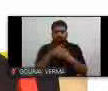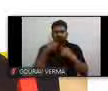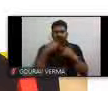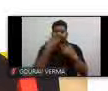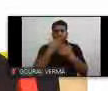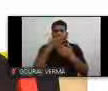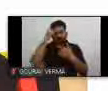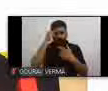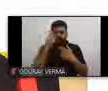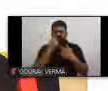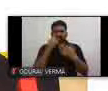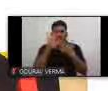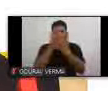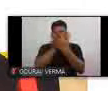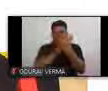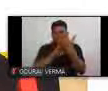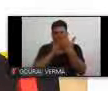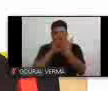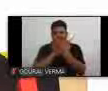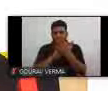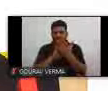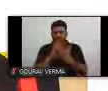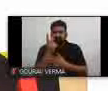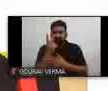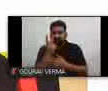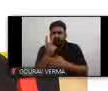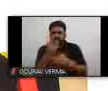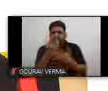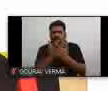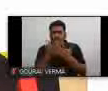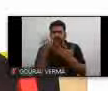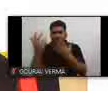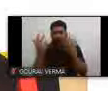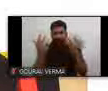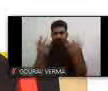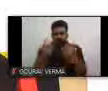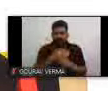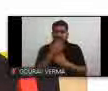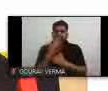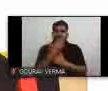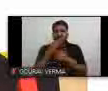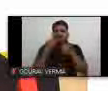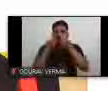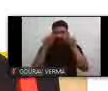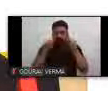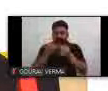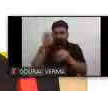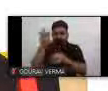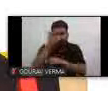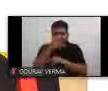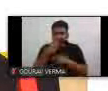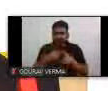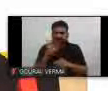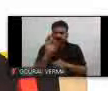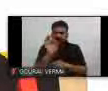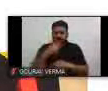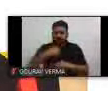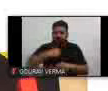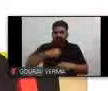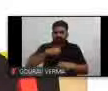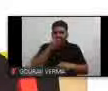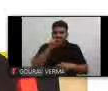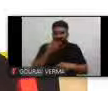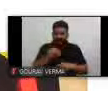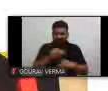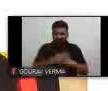black surface में दो size के object रखा है, colorful squares और छोटा छोटा button. So we,